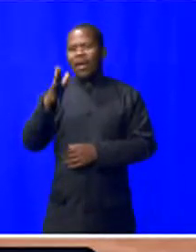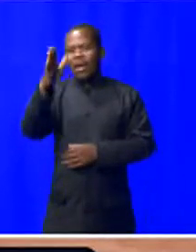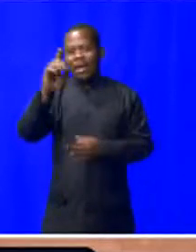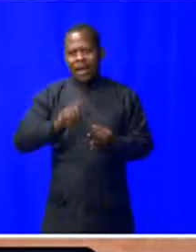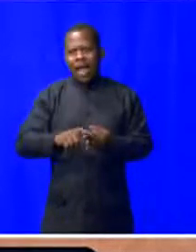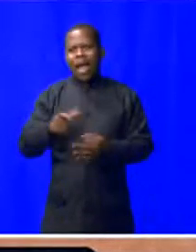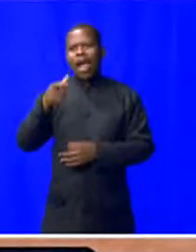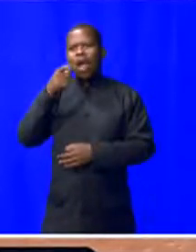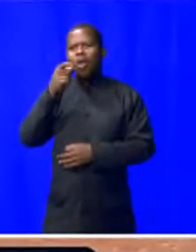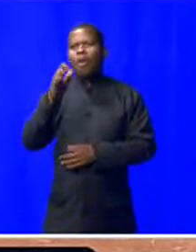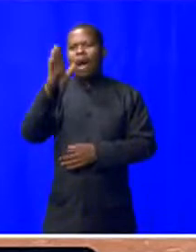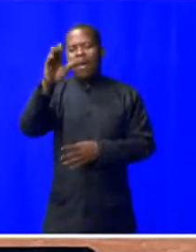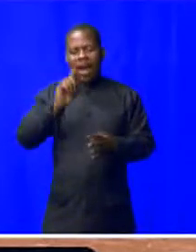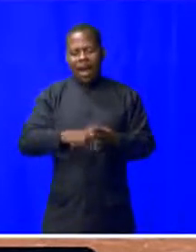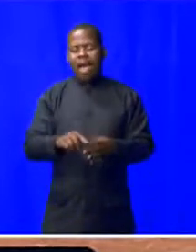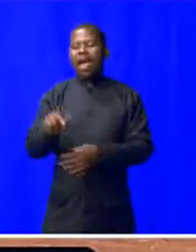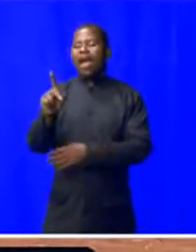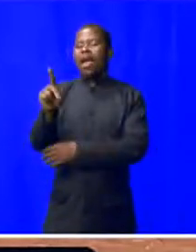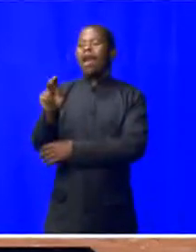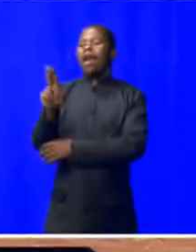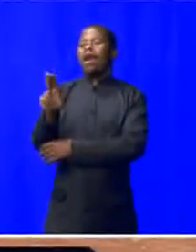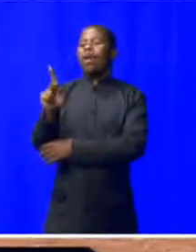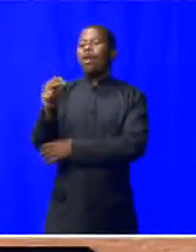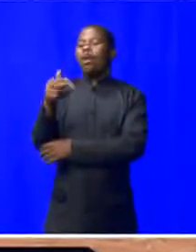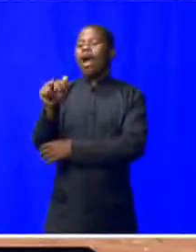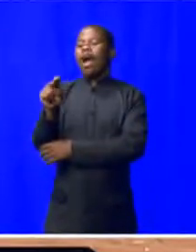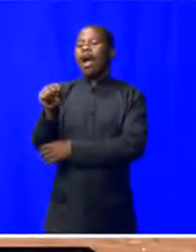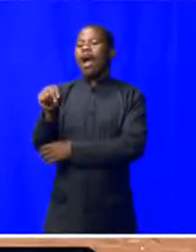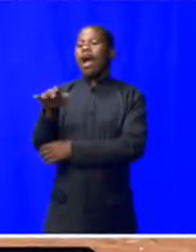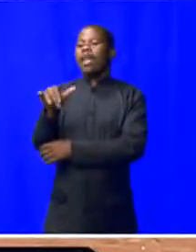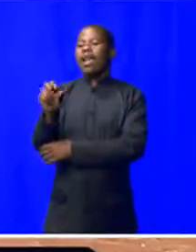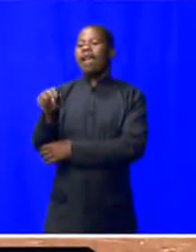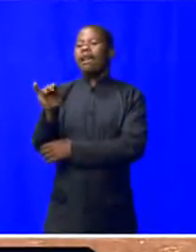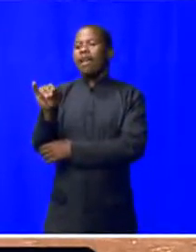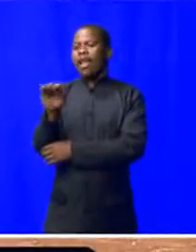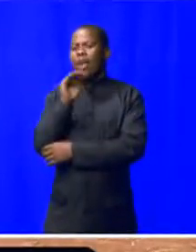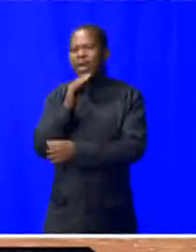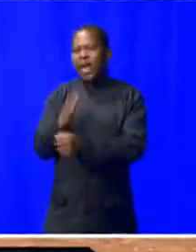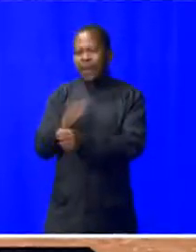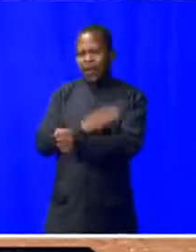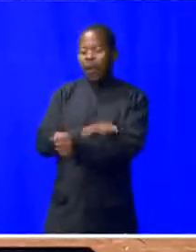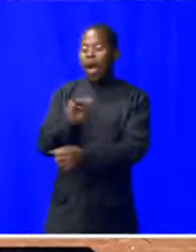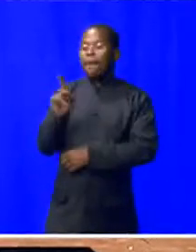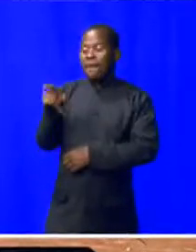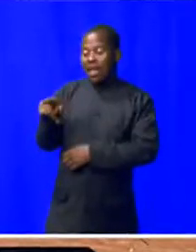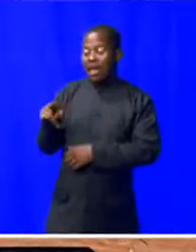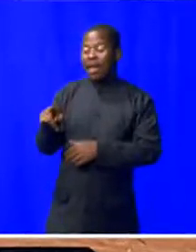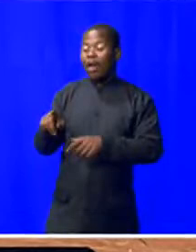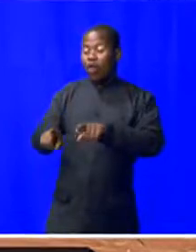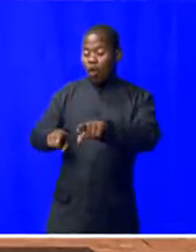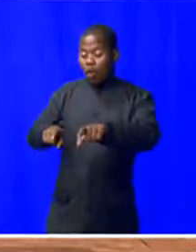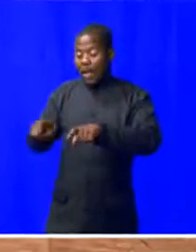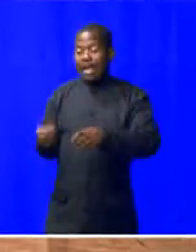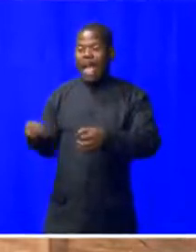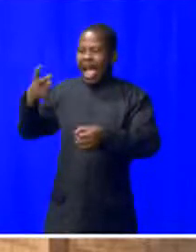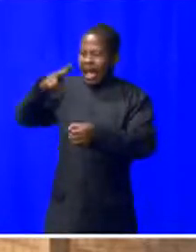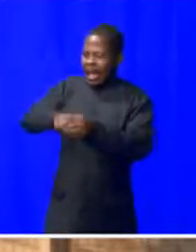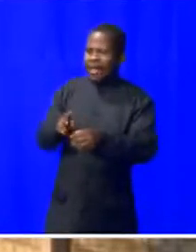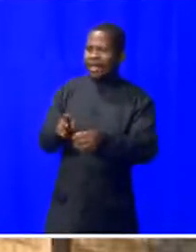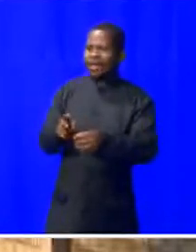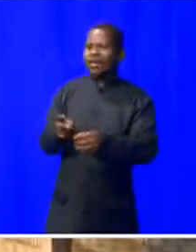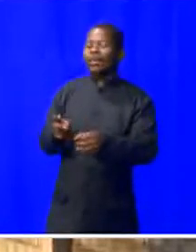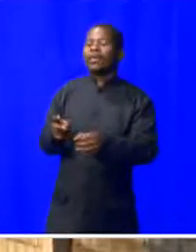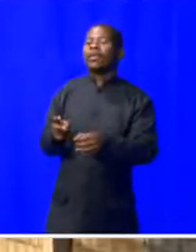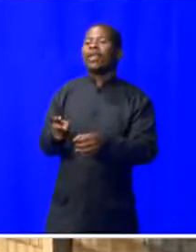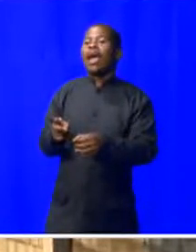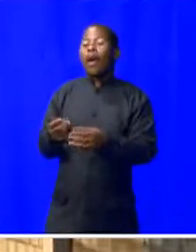lapha kubokhanyeni lokusho kona ukuthi cha impela sive sikhethe mhlambe lababuyako saphinze